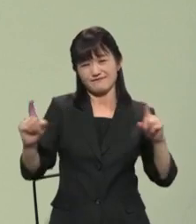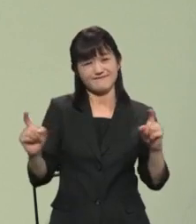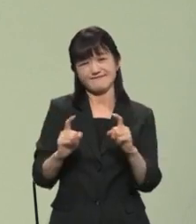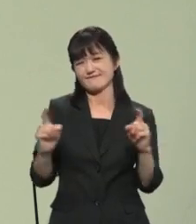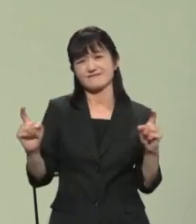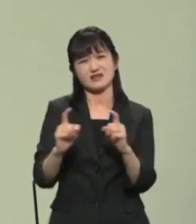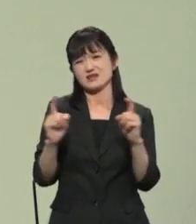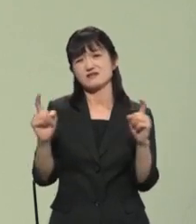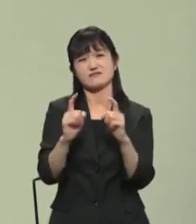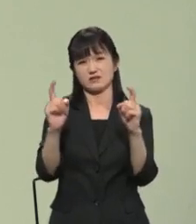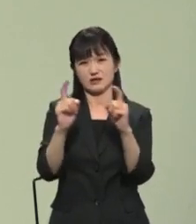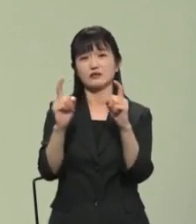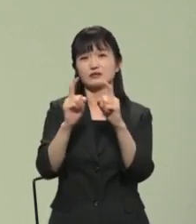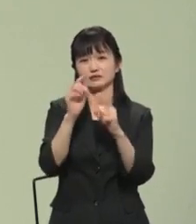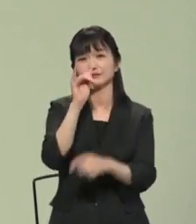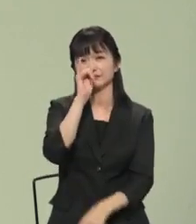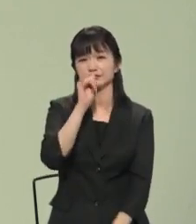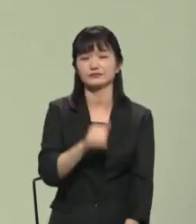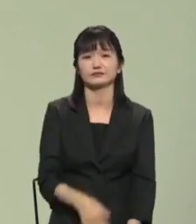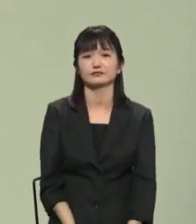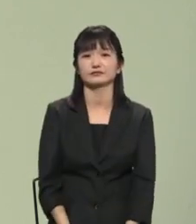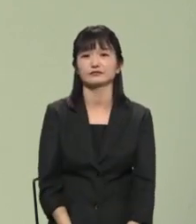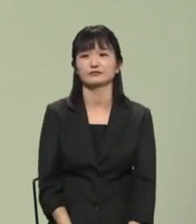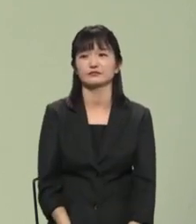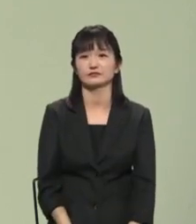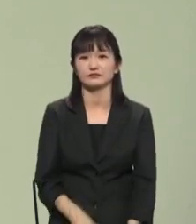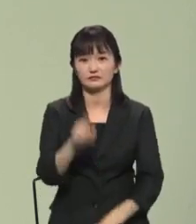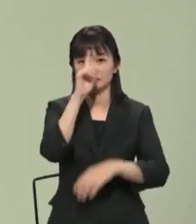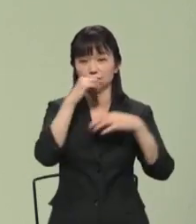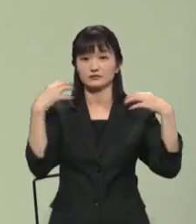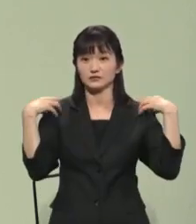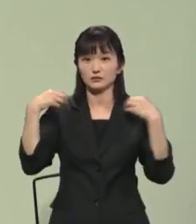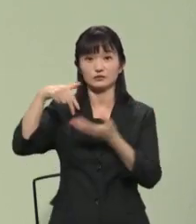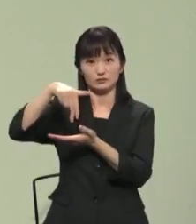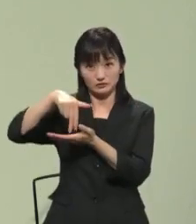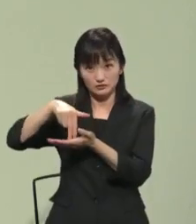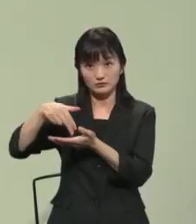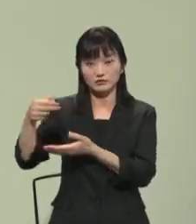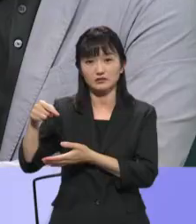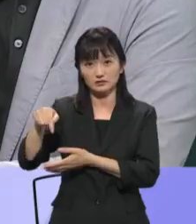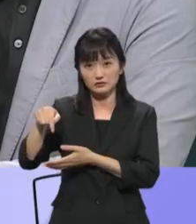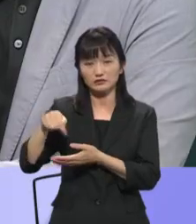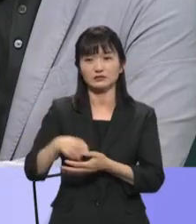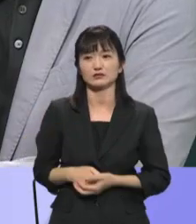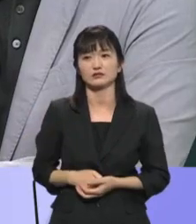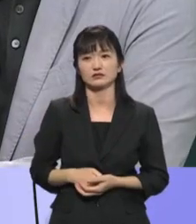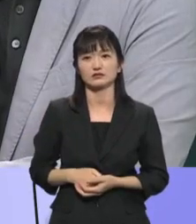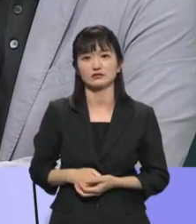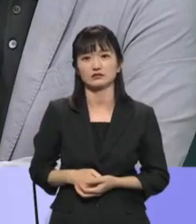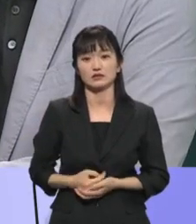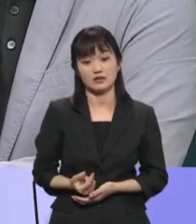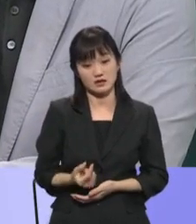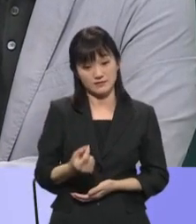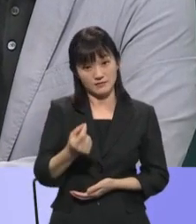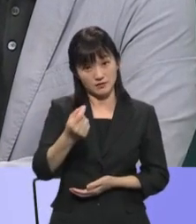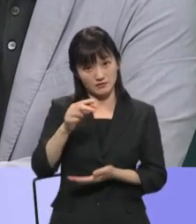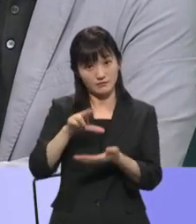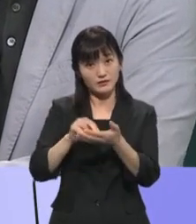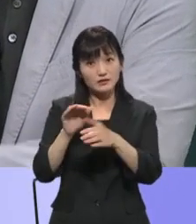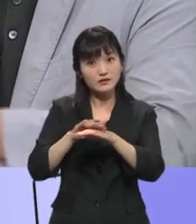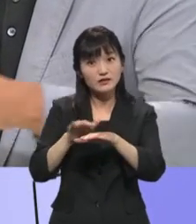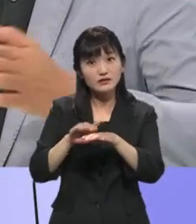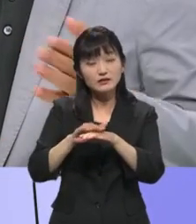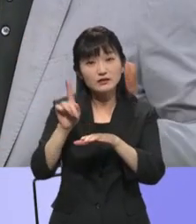흙탕물 진흙탕 싸움이 될 가능성이 있기 때문에 정부의 입장에서도 그렇고이 부분을 좀 빨리 정 털어내기 위해서는